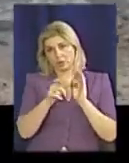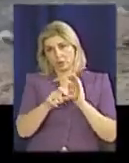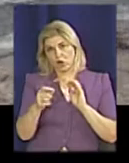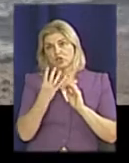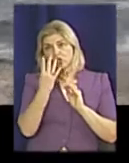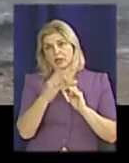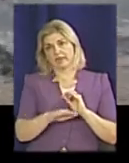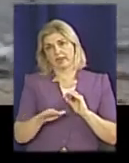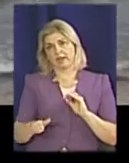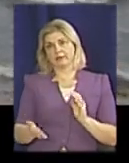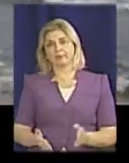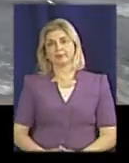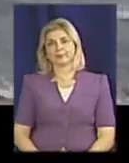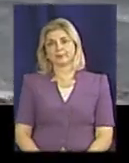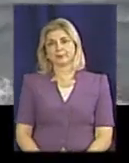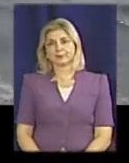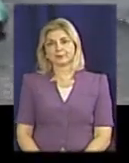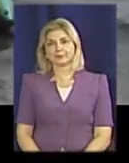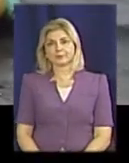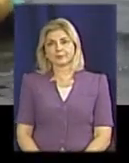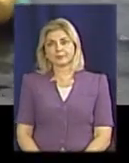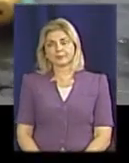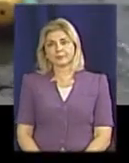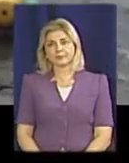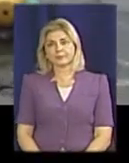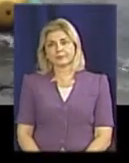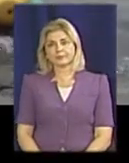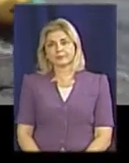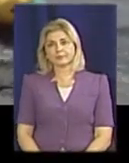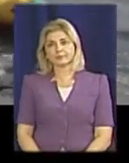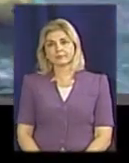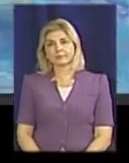діти. Олександр Гордієнко, телевізійні новини Миколаївщини.